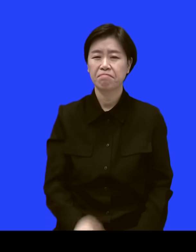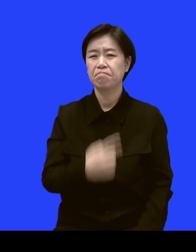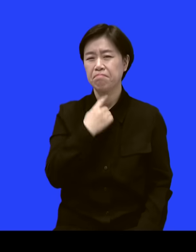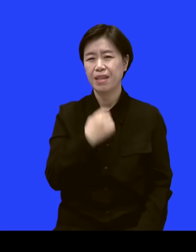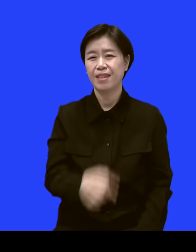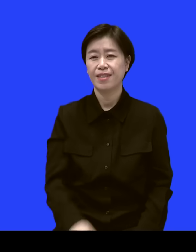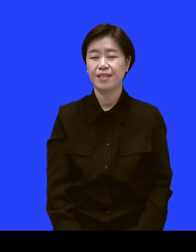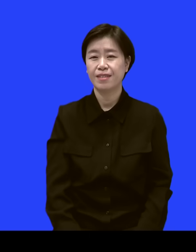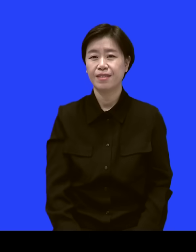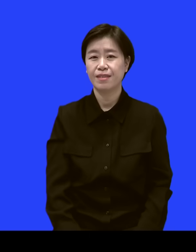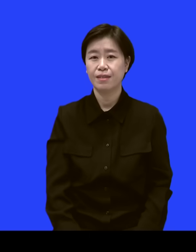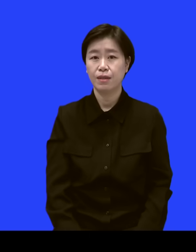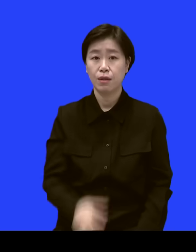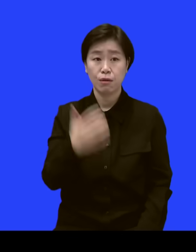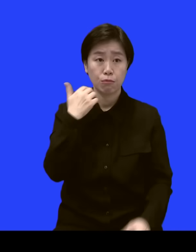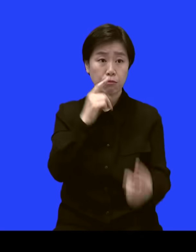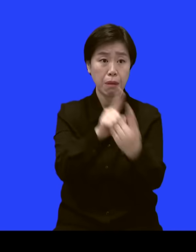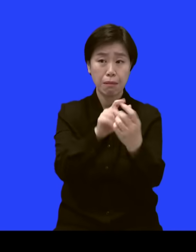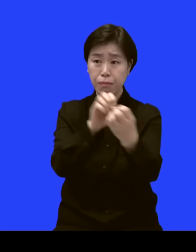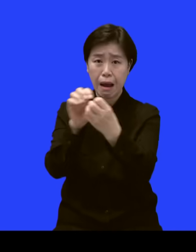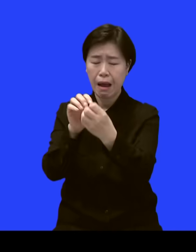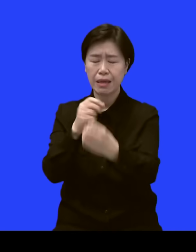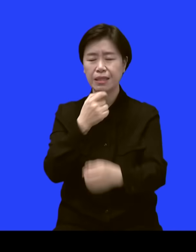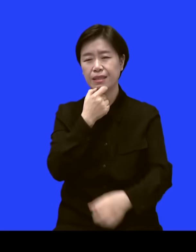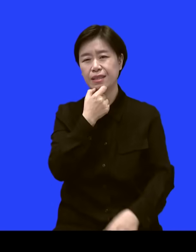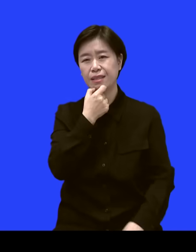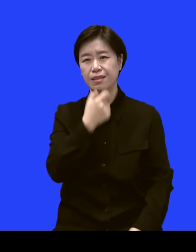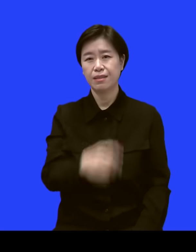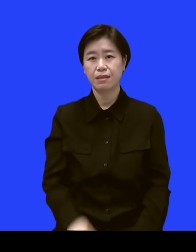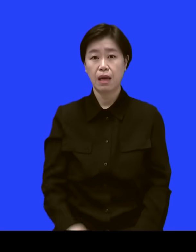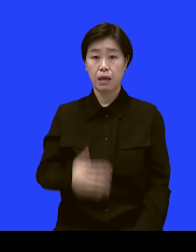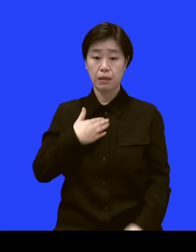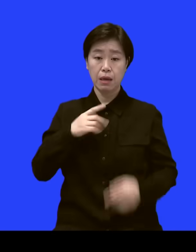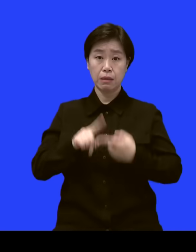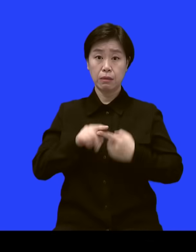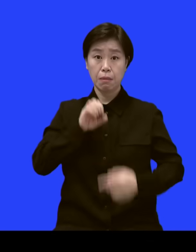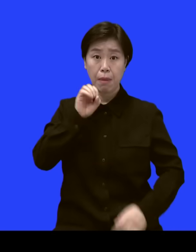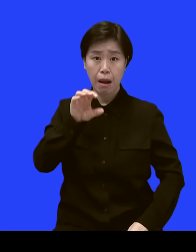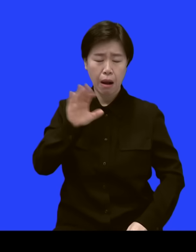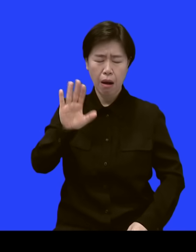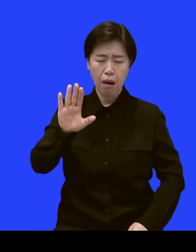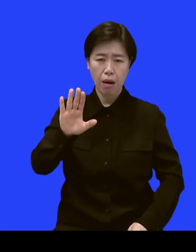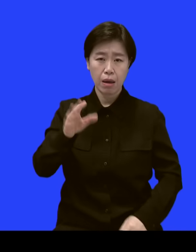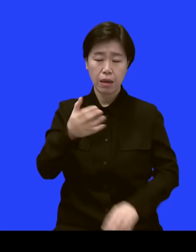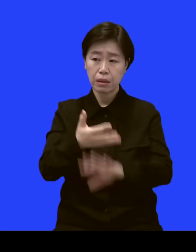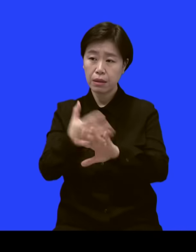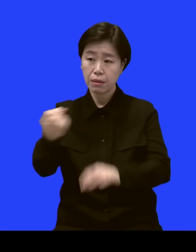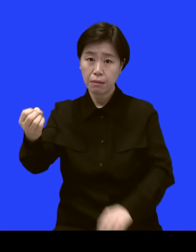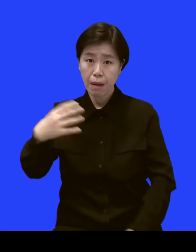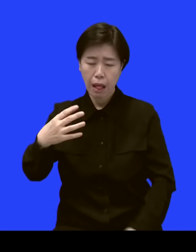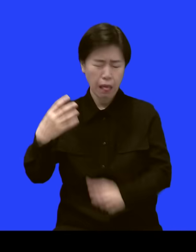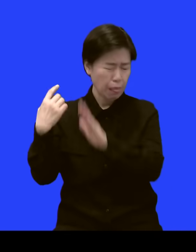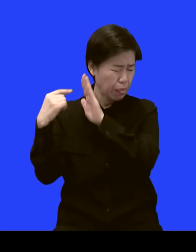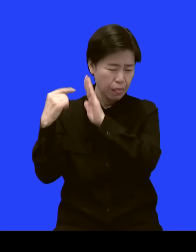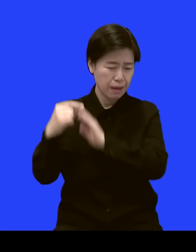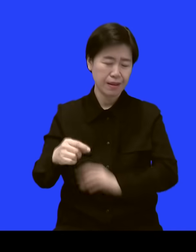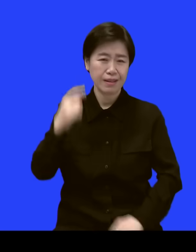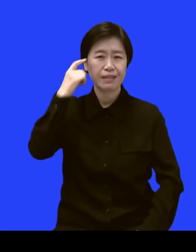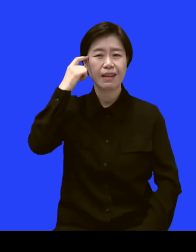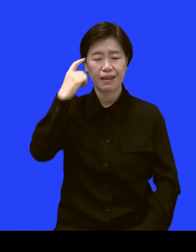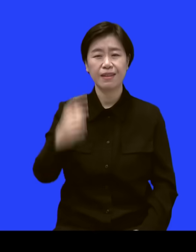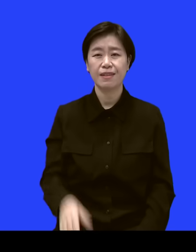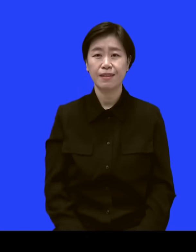그랬었어요. 누구하고도 얘기하고 싶지 않았고 예. 제 얘기도 하고 싶지 않고 남의 얘기도 듣기 싫고 예. 그랬었는데 어느 네.